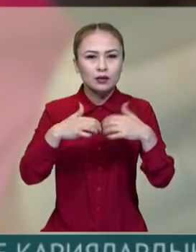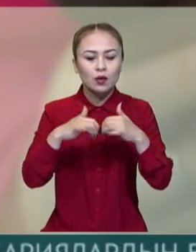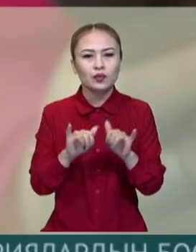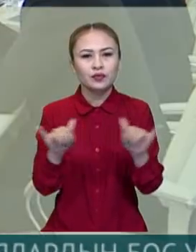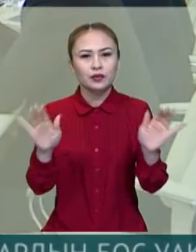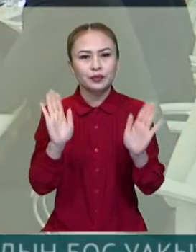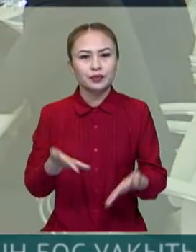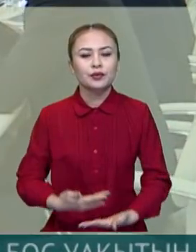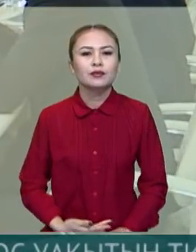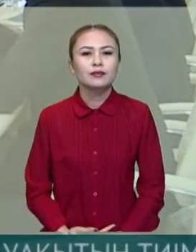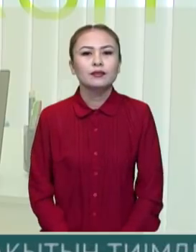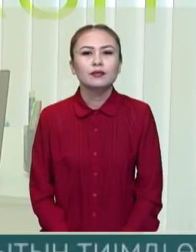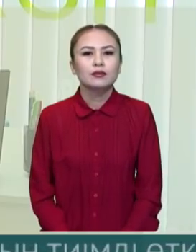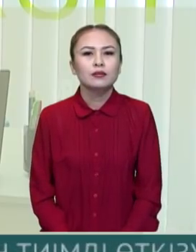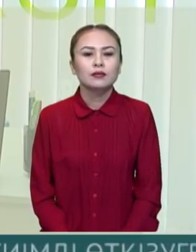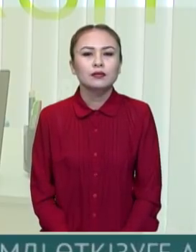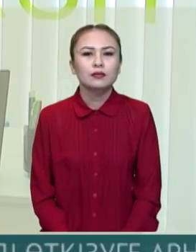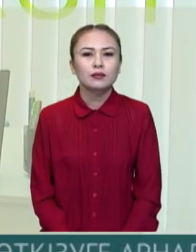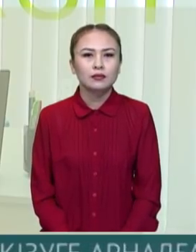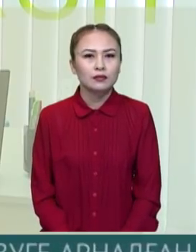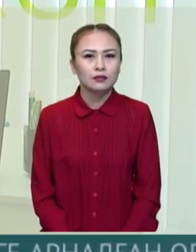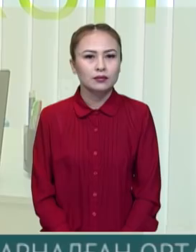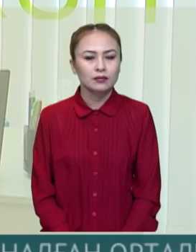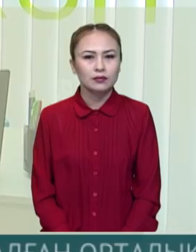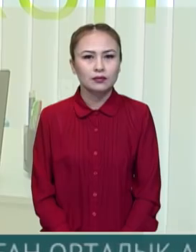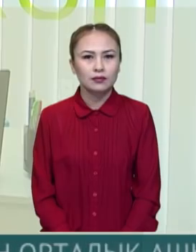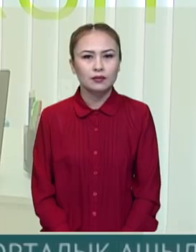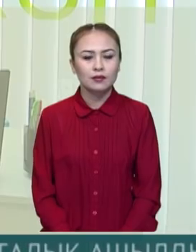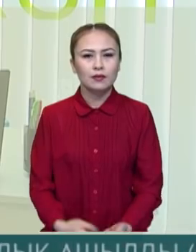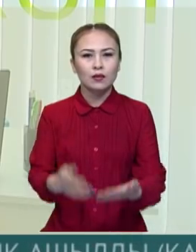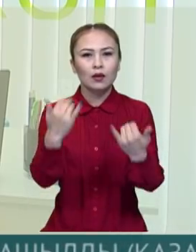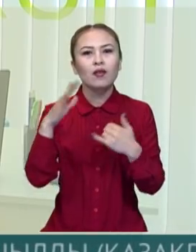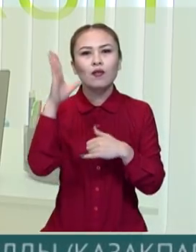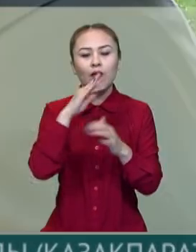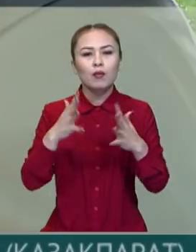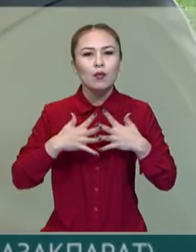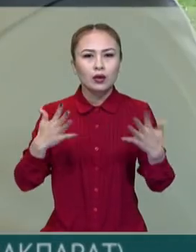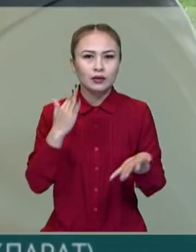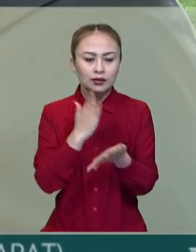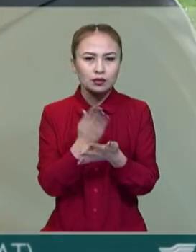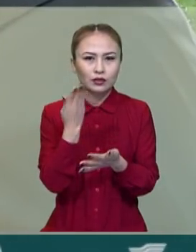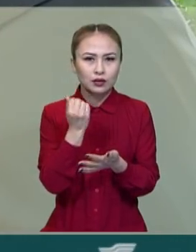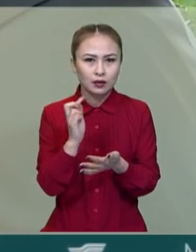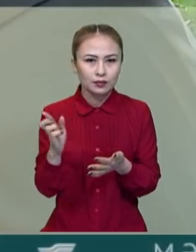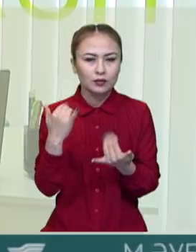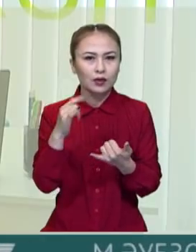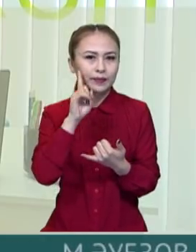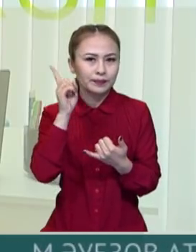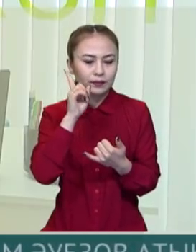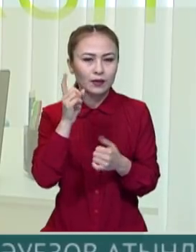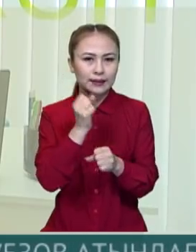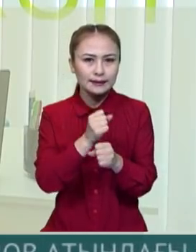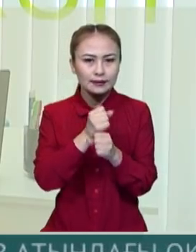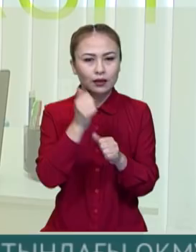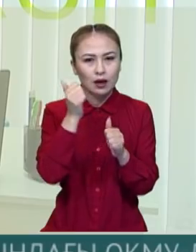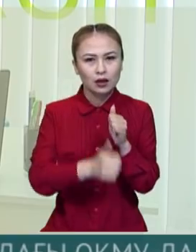да артады. Бізге бұл үлкен мүмкіндік, көмек. Біздің облыстық штабқа қазіргі таңда жастарымыз осы жерге келіп, әр